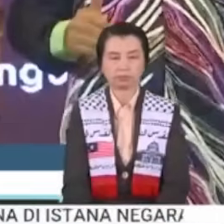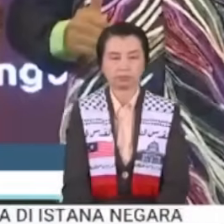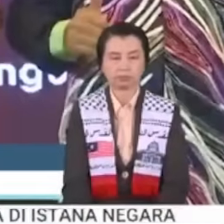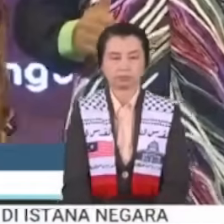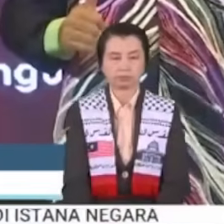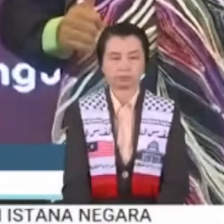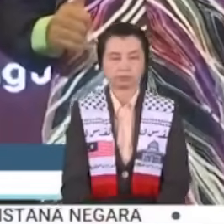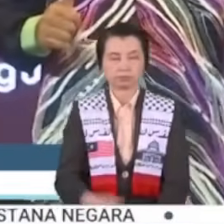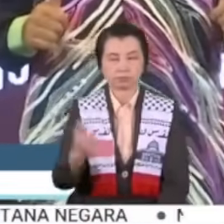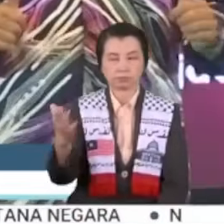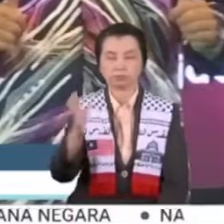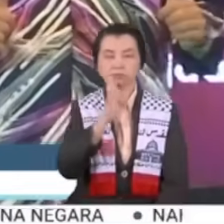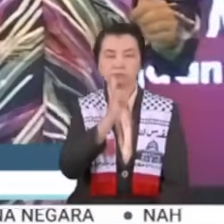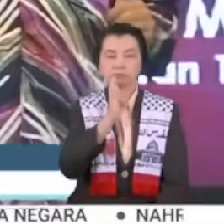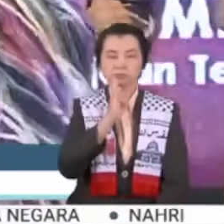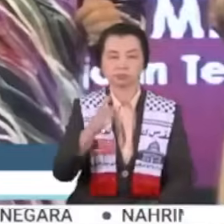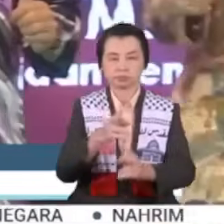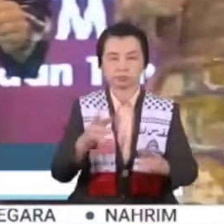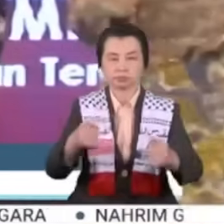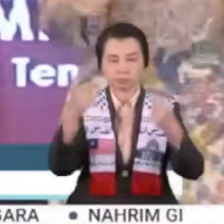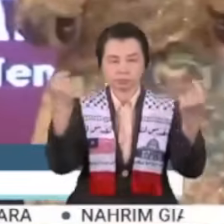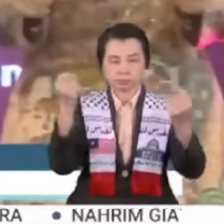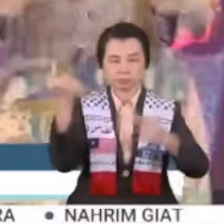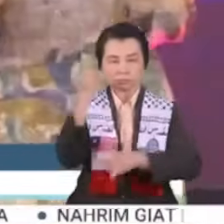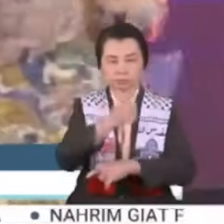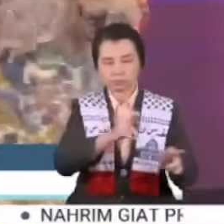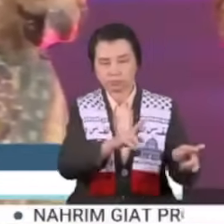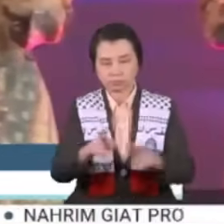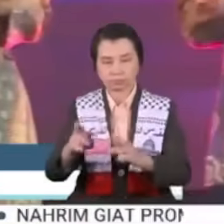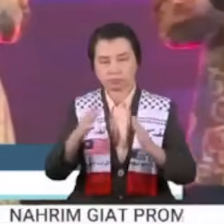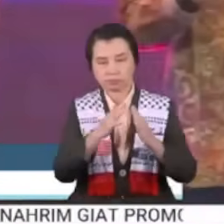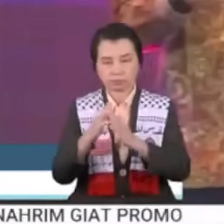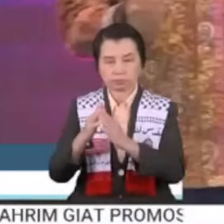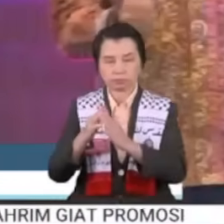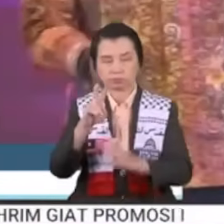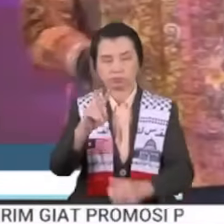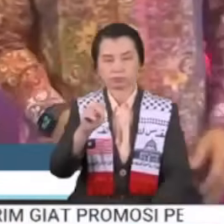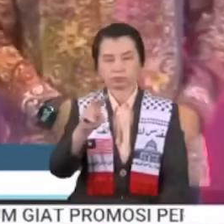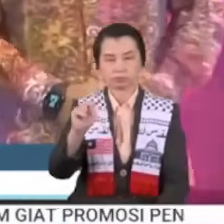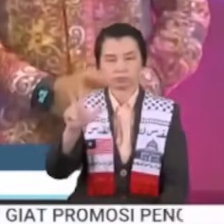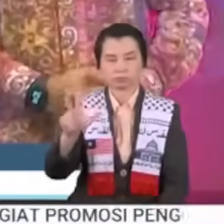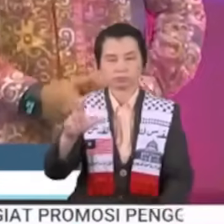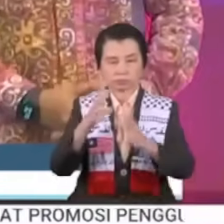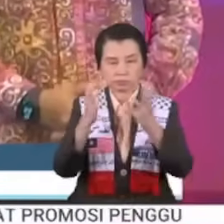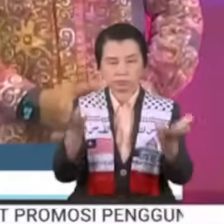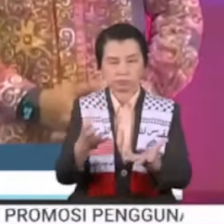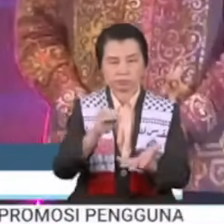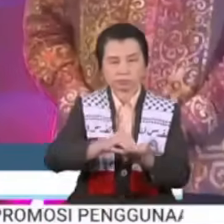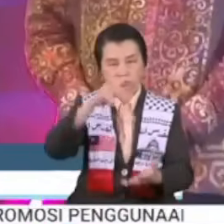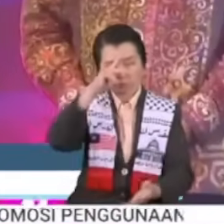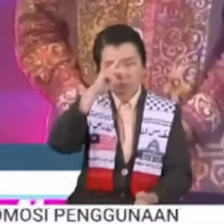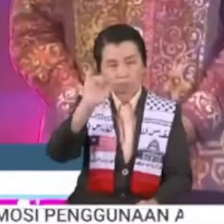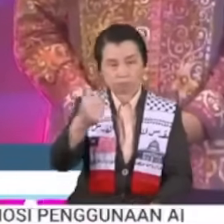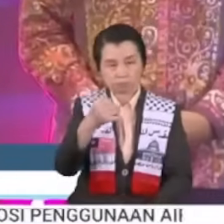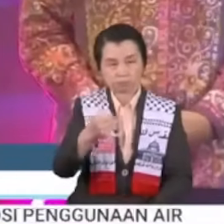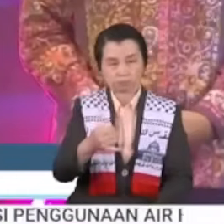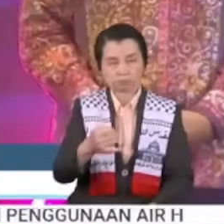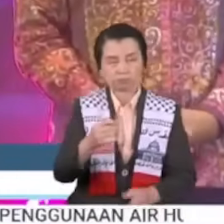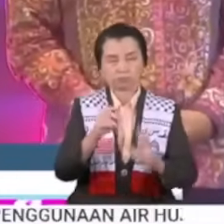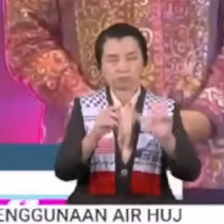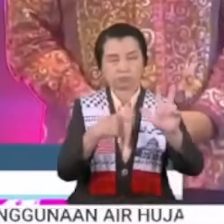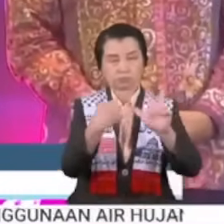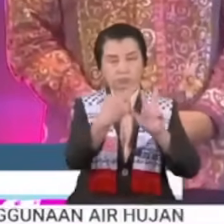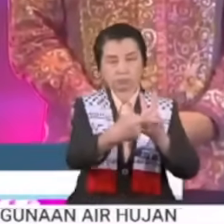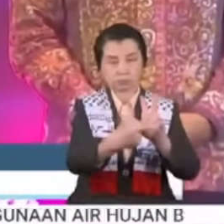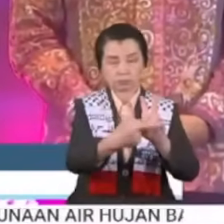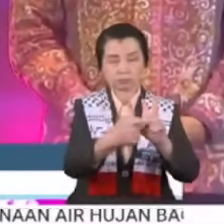embang berakep merasmikan sambutan hari perancangan Bandar sedunia 2023 peringkat kebangsaan di Putrajaya kategori